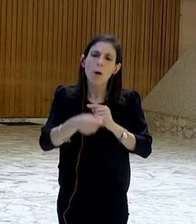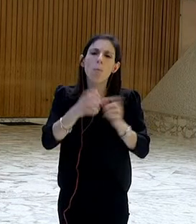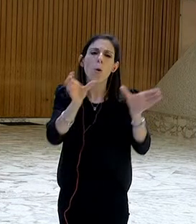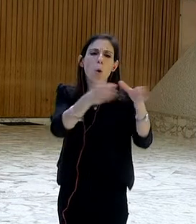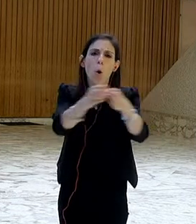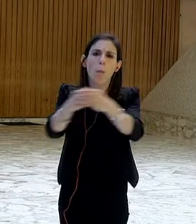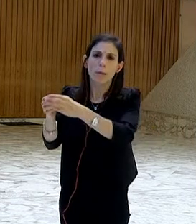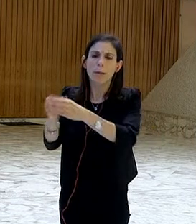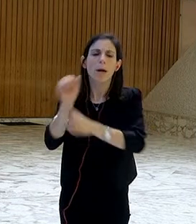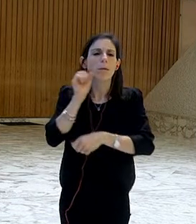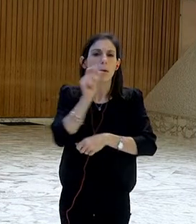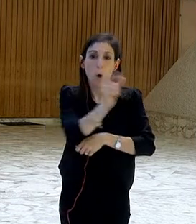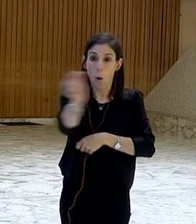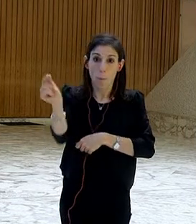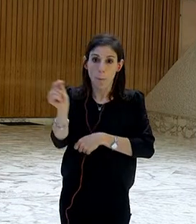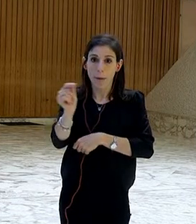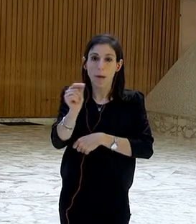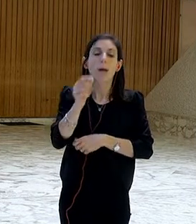ou vidéo.